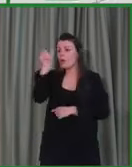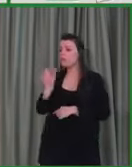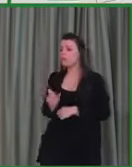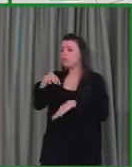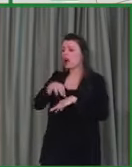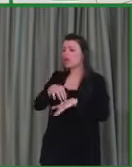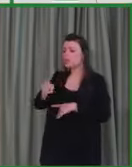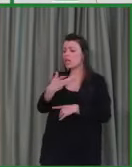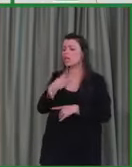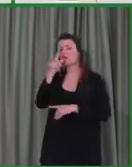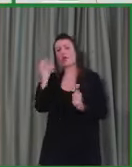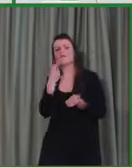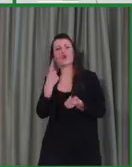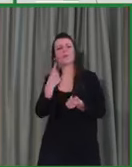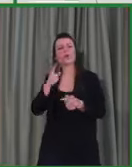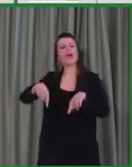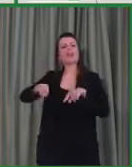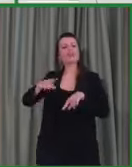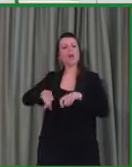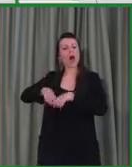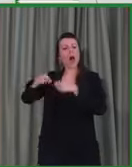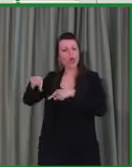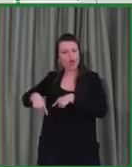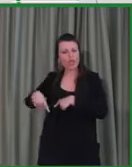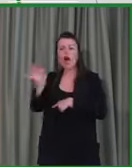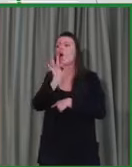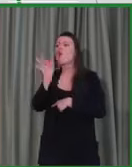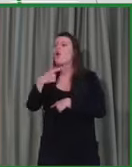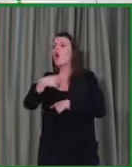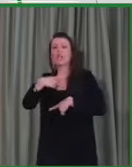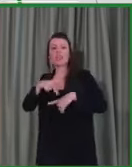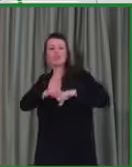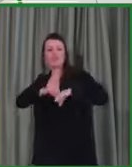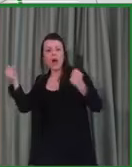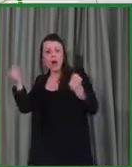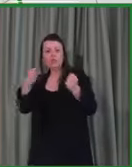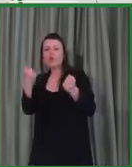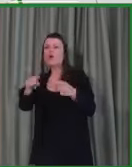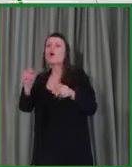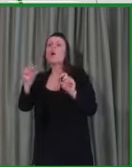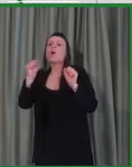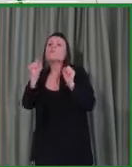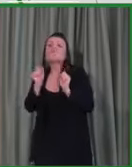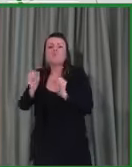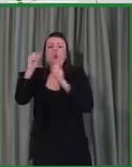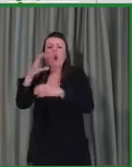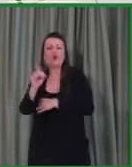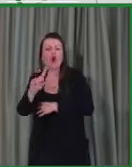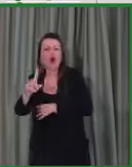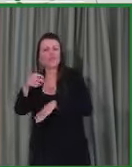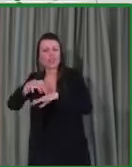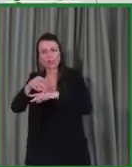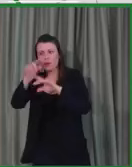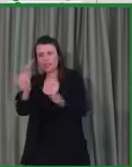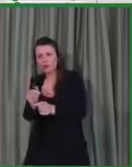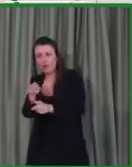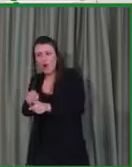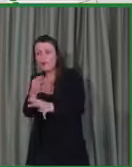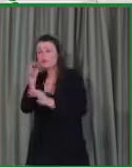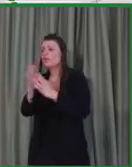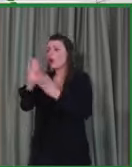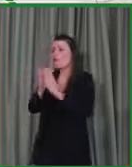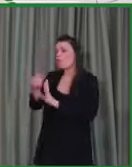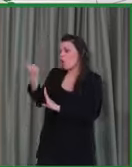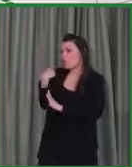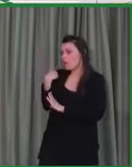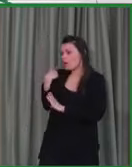infarto è un paziente potenzialmente co vide quindi bisognerà gestirlo con molta più oculatezza di prima c'è tutto il